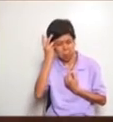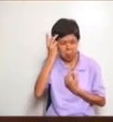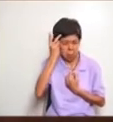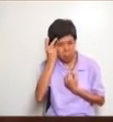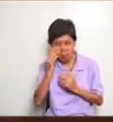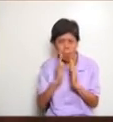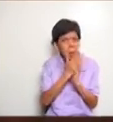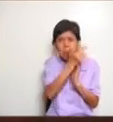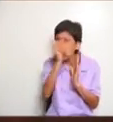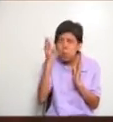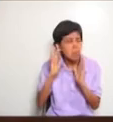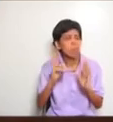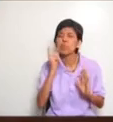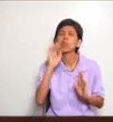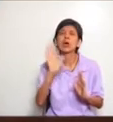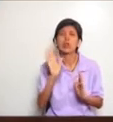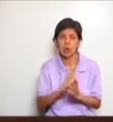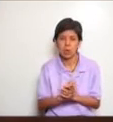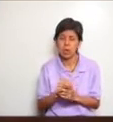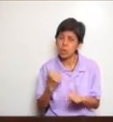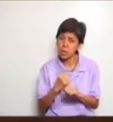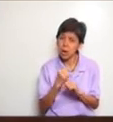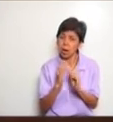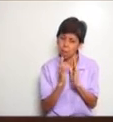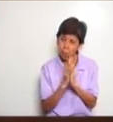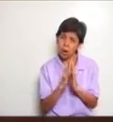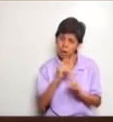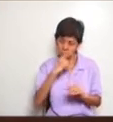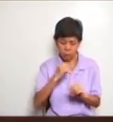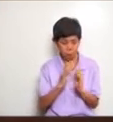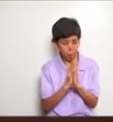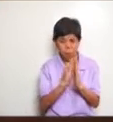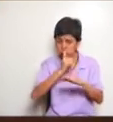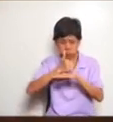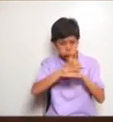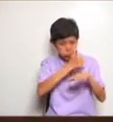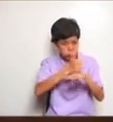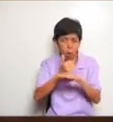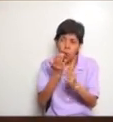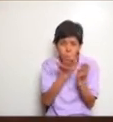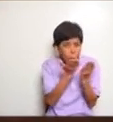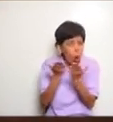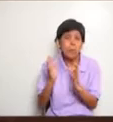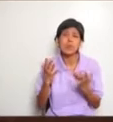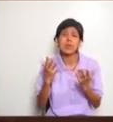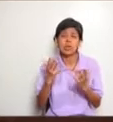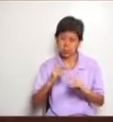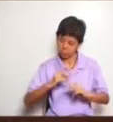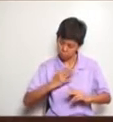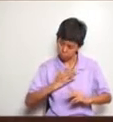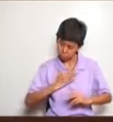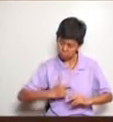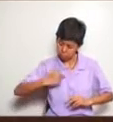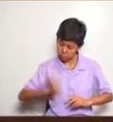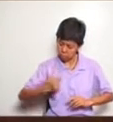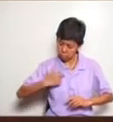่วาไมมสงสัฎิตรถ้ะคุธิระว opinionจริ ถ้กุสำเรพระรารพอจ้ไม่เคยสอนอ่อนวอนใครเลย Kampf ตร